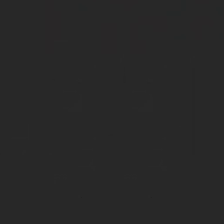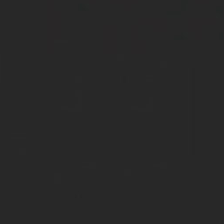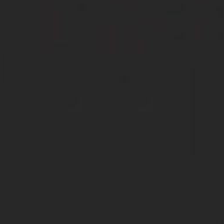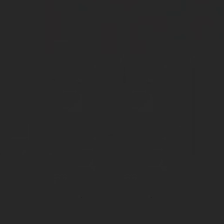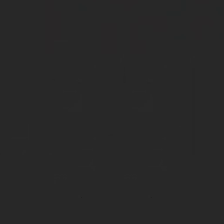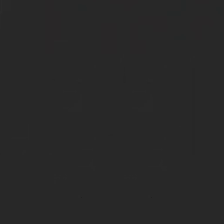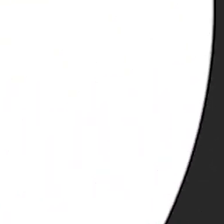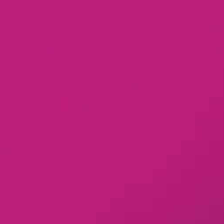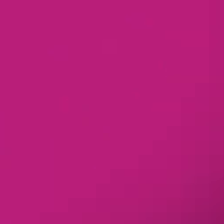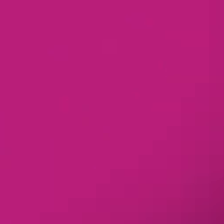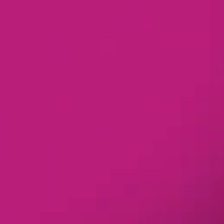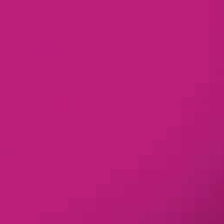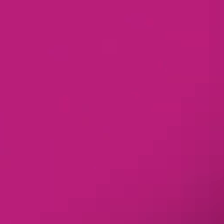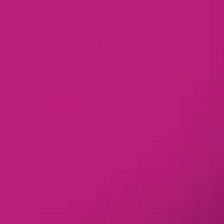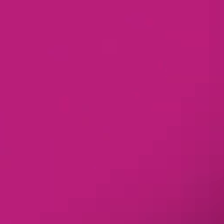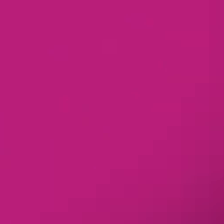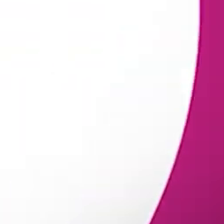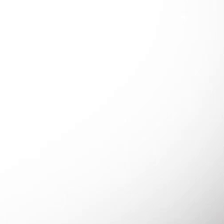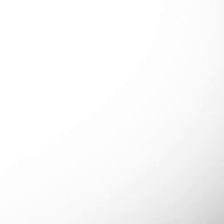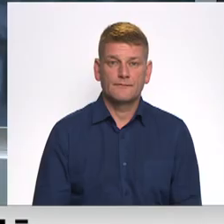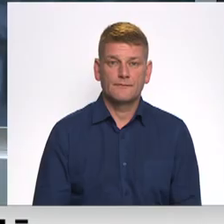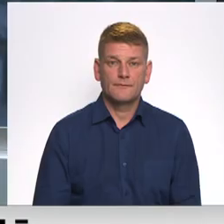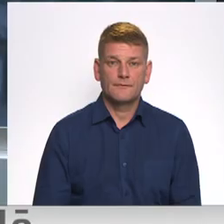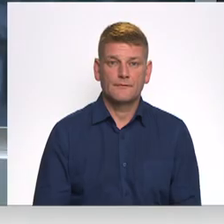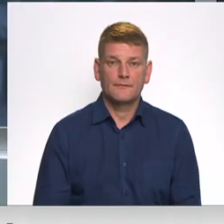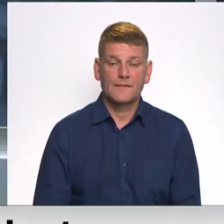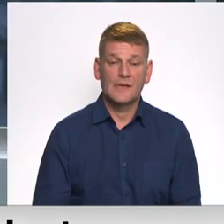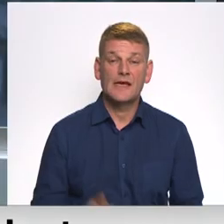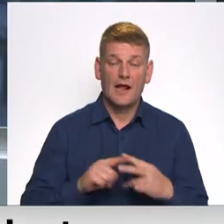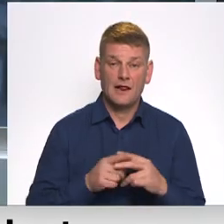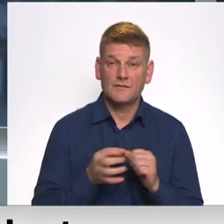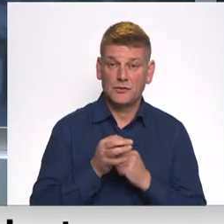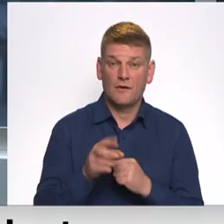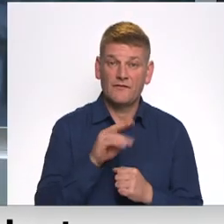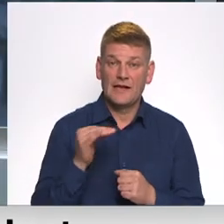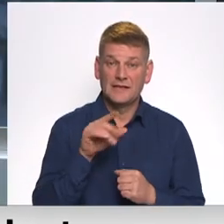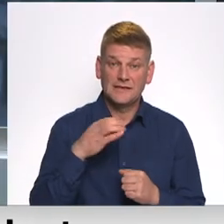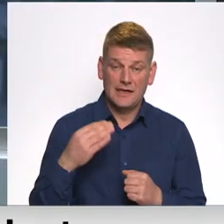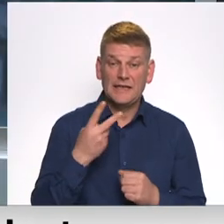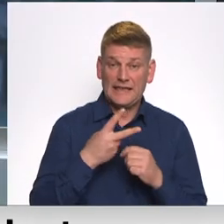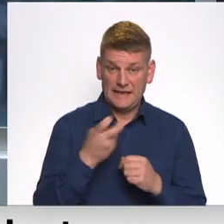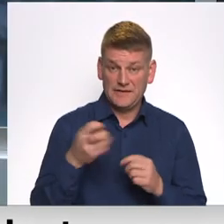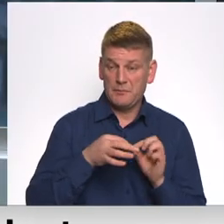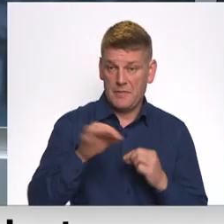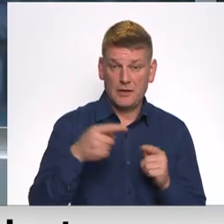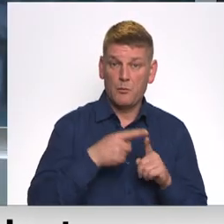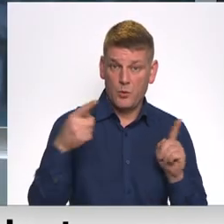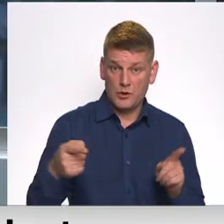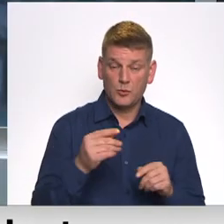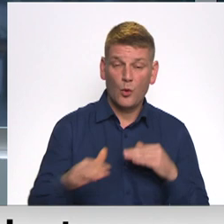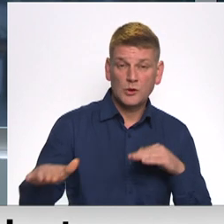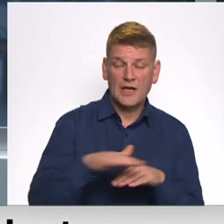Re, viss ēters ir te! Jelgavas novada vilcē 200 metru garā posmā šodien